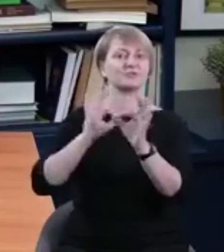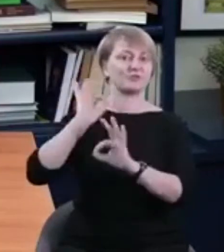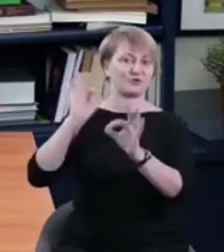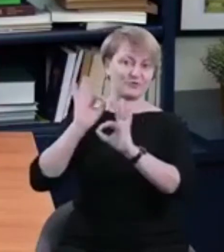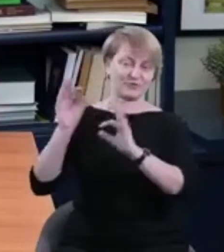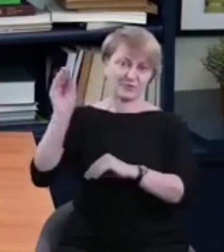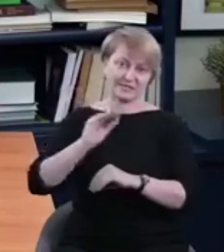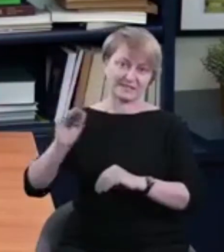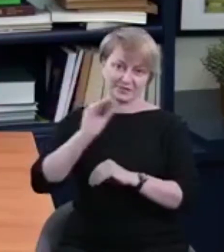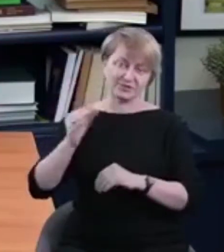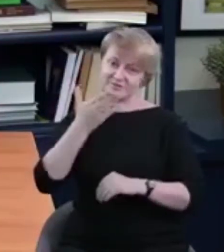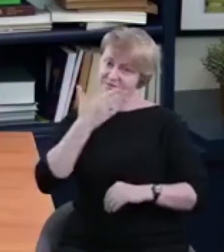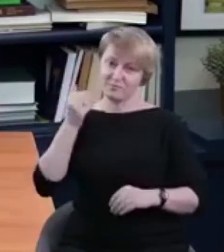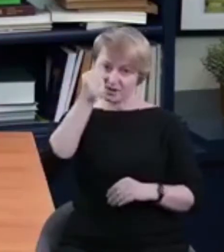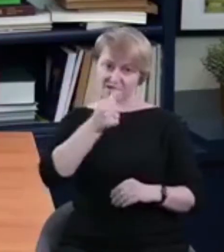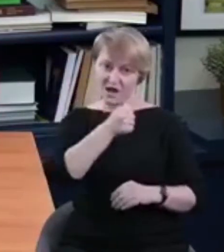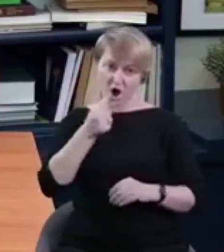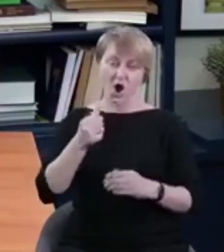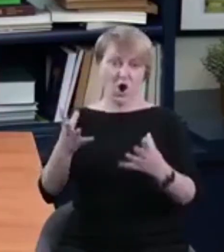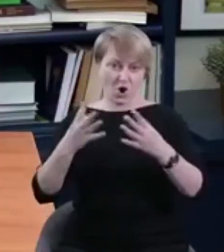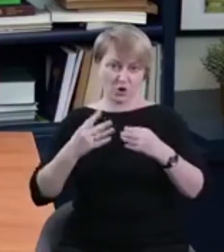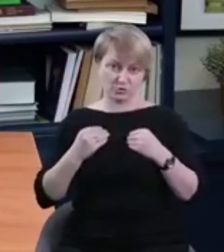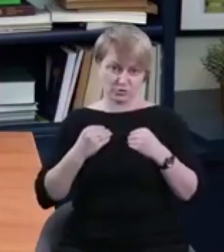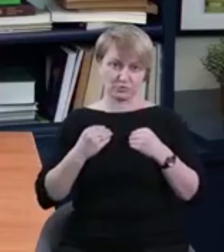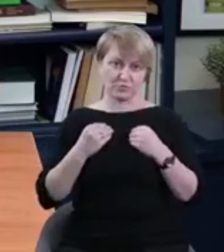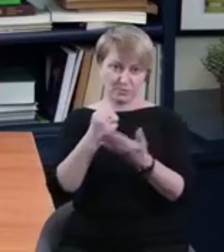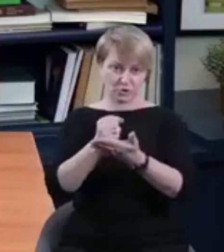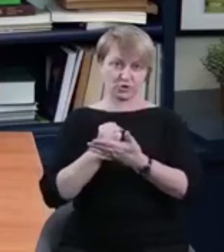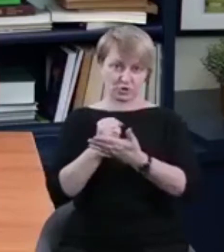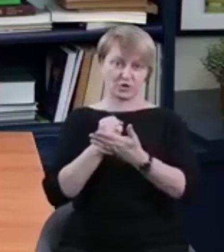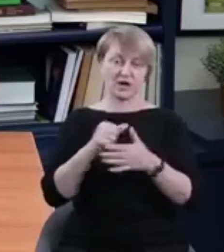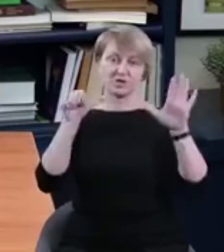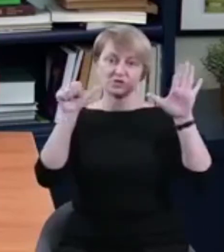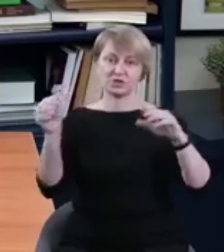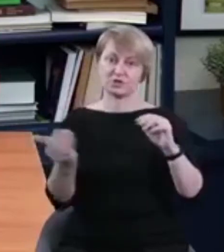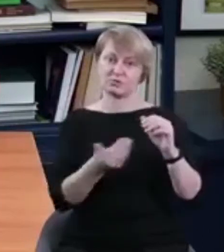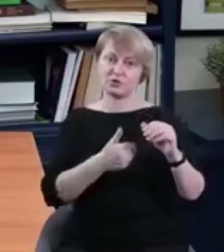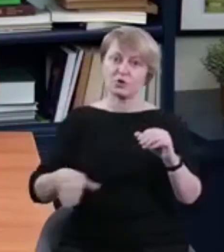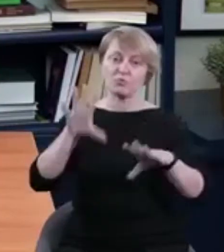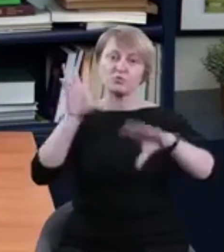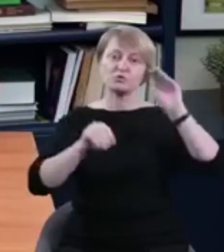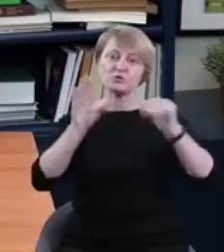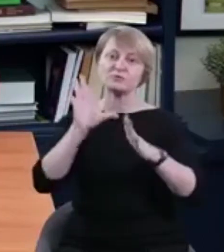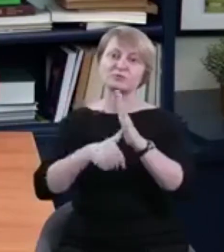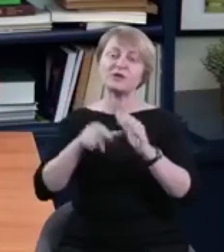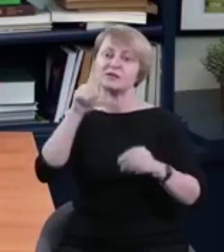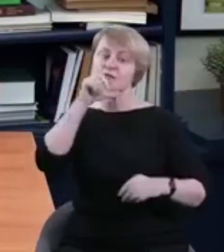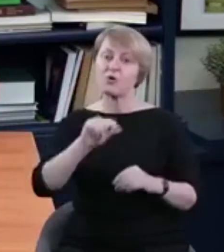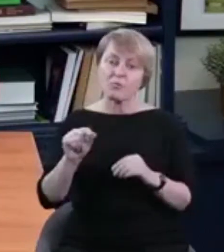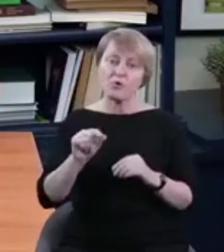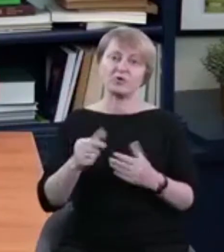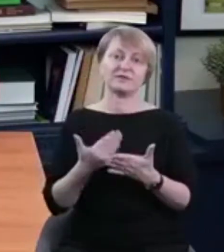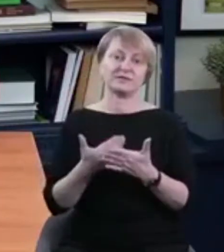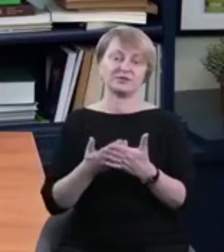nie jest tajemnicą dostaniemy dofinansowanie do tego przedszkola 6 milionów złotych trafi do budżetu miasta opole dzięki temu koszty budowy